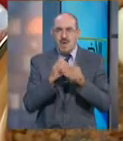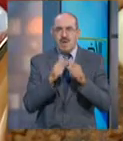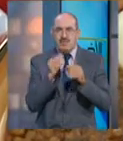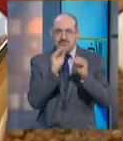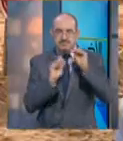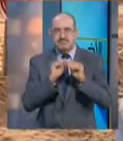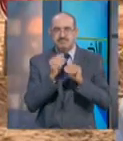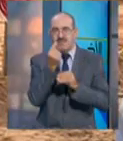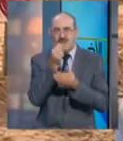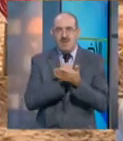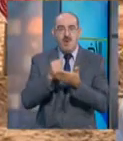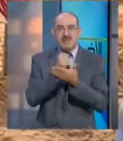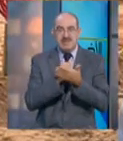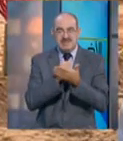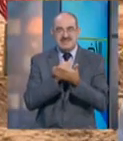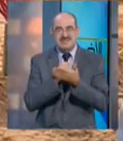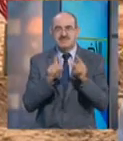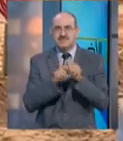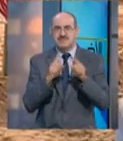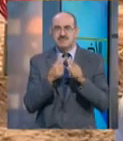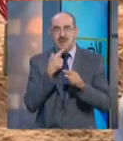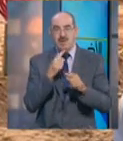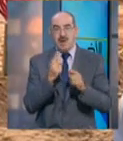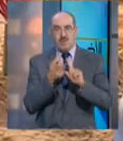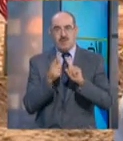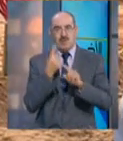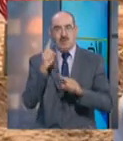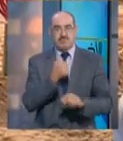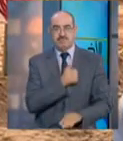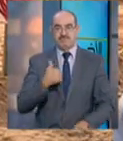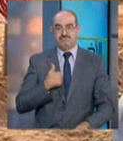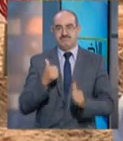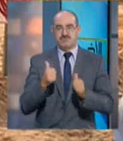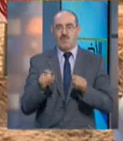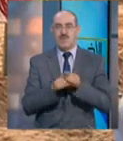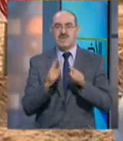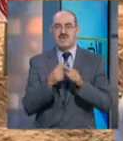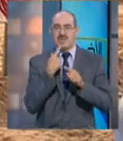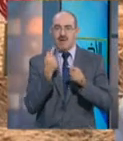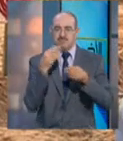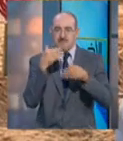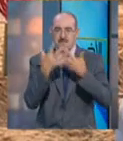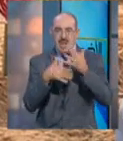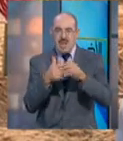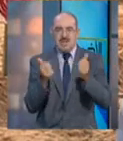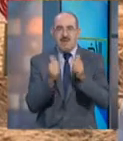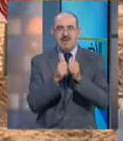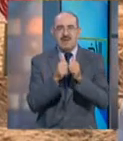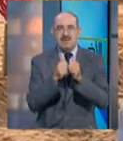بالقمح لانه يكون صحي، ولا ثاني كاين مردود مصنوع بالاعشاب يكون صحي